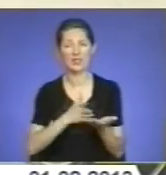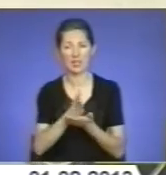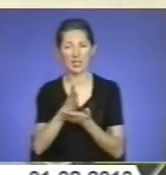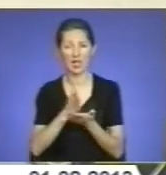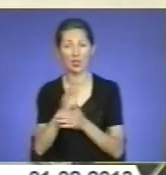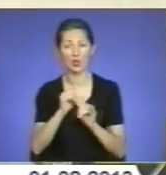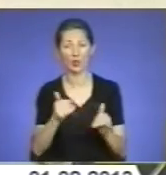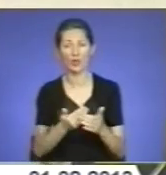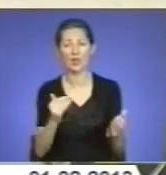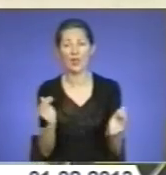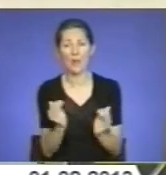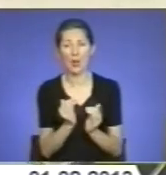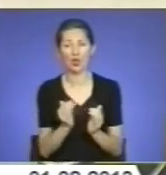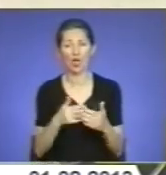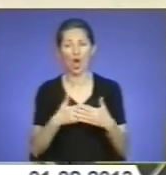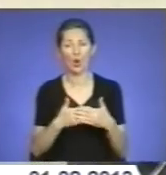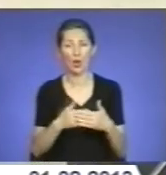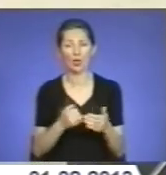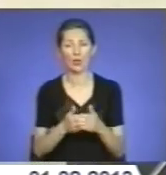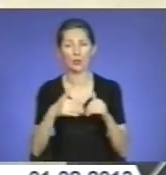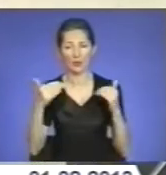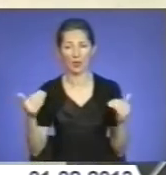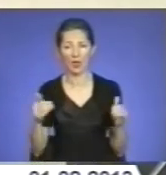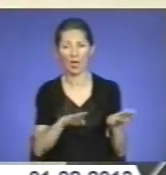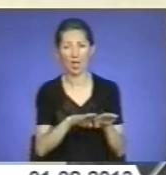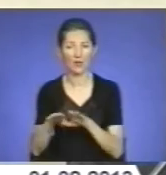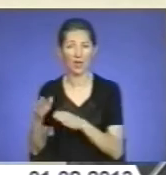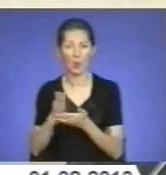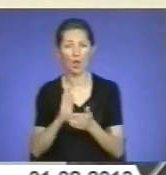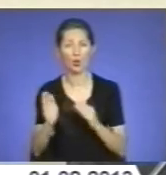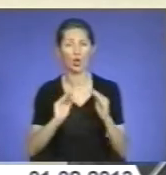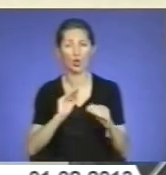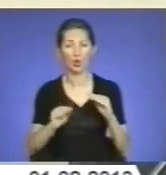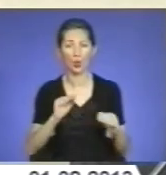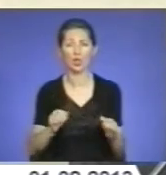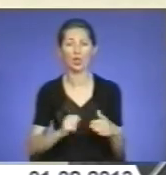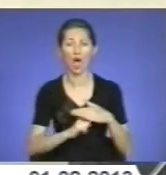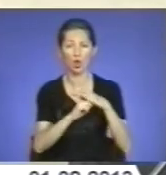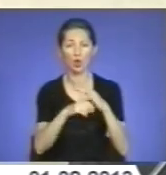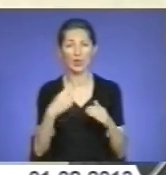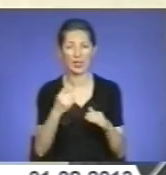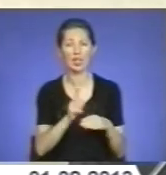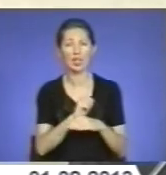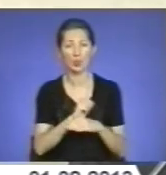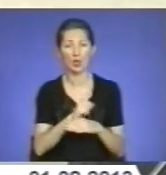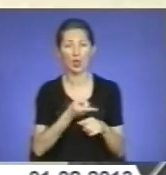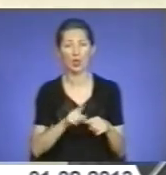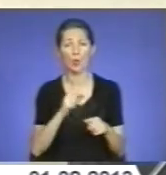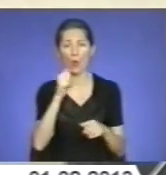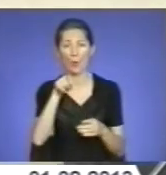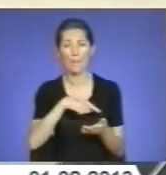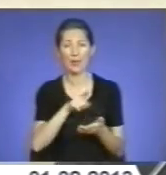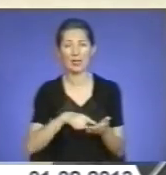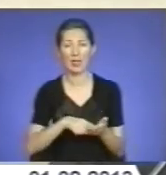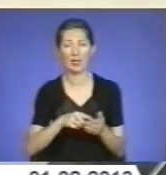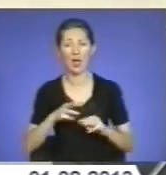до обласного рівня мають бути розроблені на основі єдиних стандартів. В цьому питанні Мінрегіон та Державний фонд